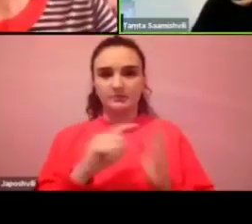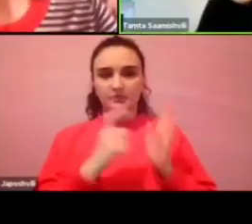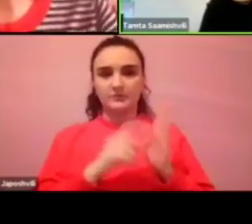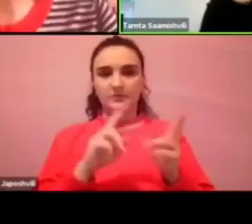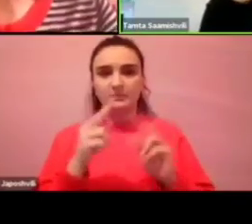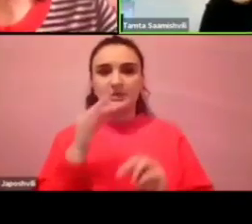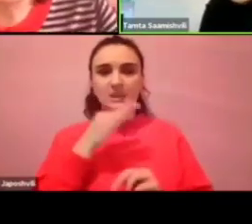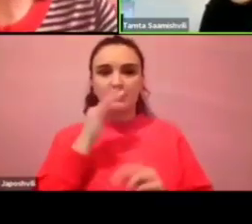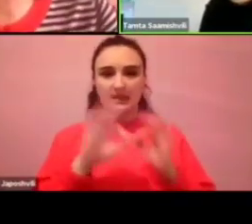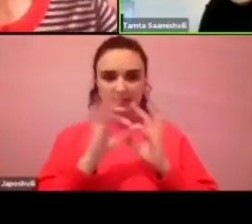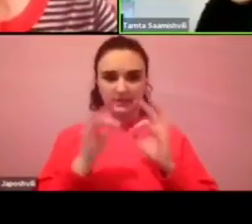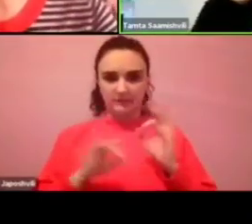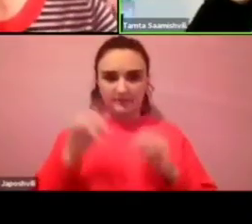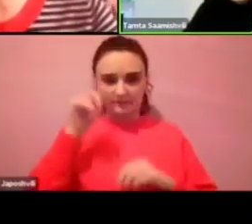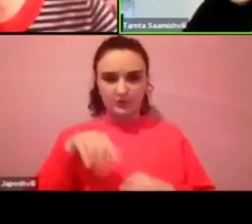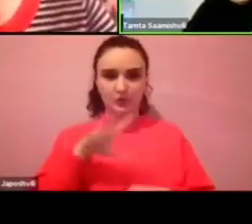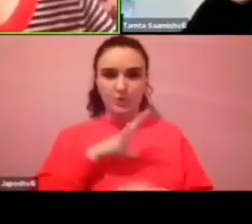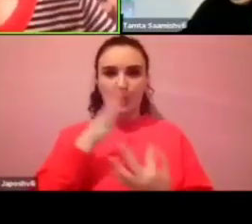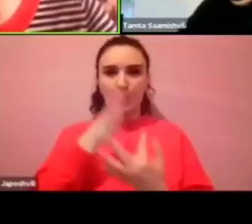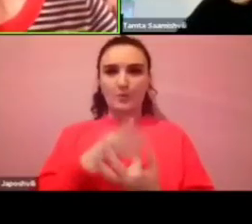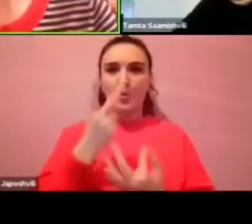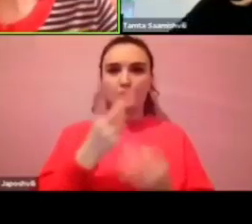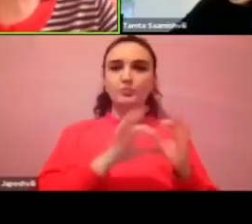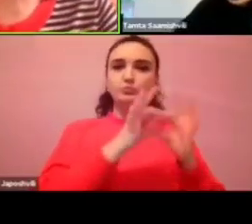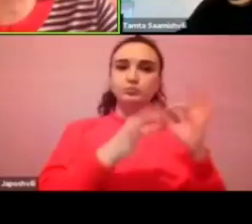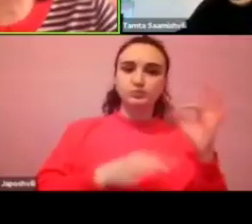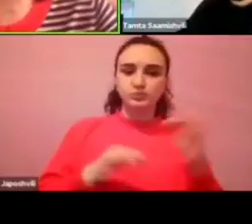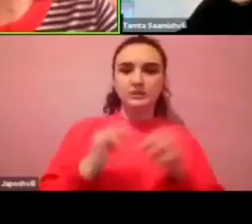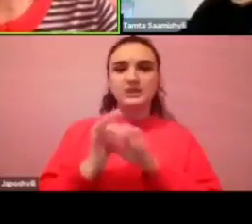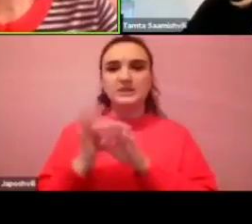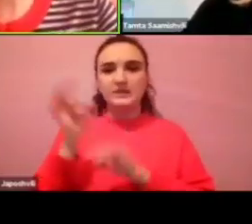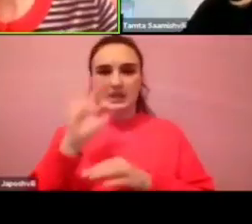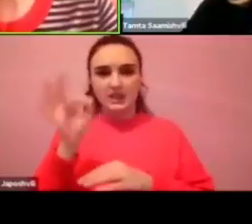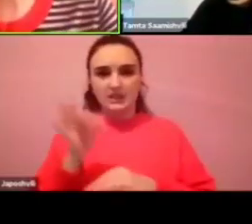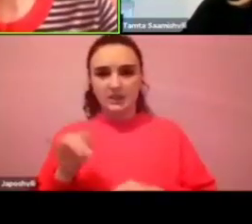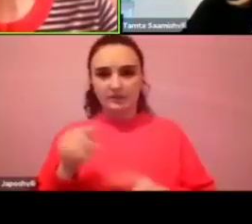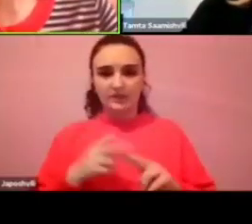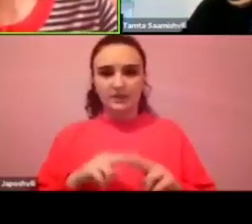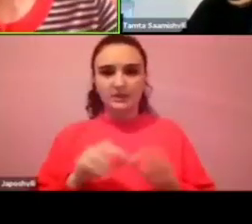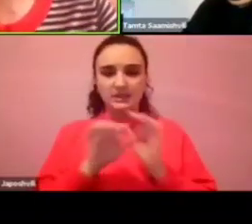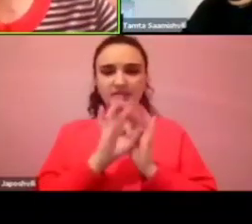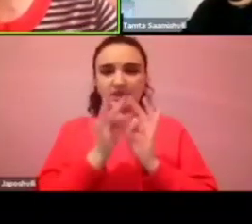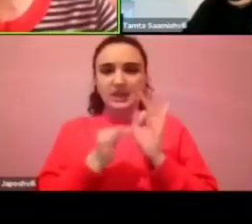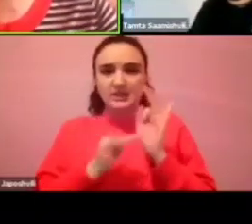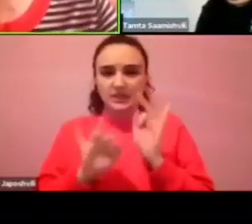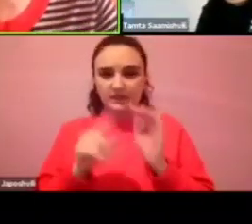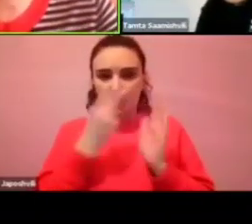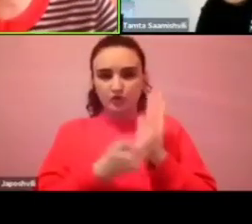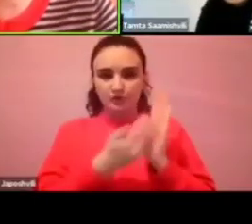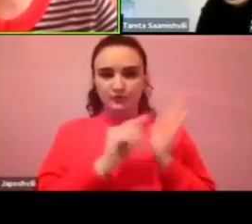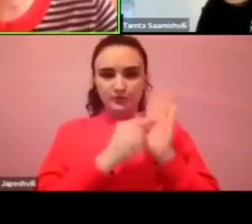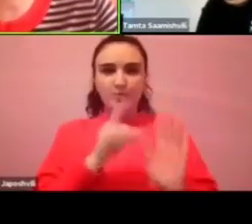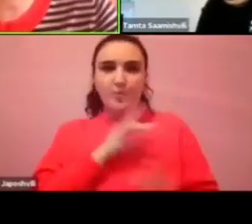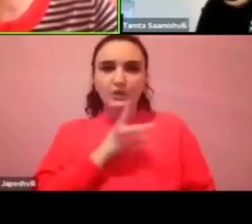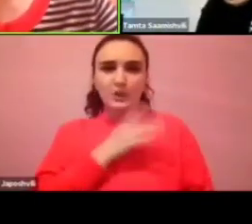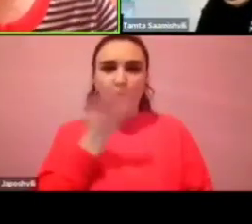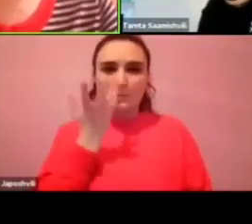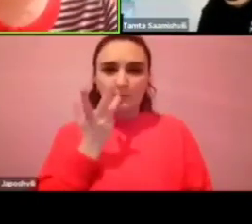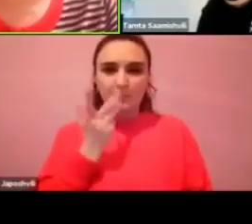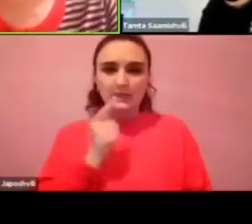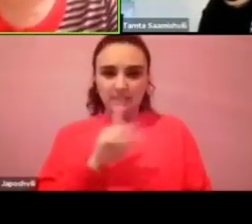რომ ნაწლავები, ესე იგი, ვიცით, რომ იყოფა, ესე იგი, მსხვილ და წვრილ ნაწლავად, ხო? ეს წვრილი ნაწლავი, რომელიც გაჩვენეთ, აი მოთეთრო ფერის, რაც